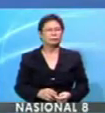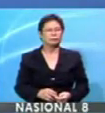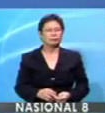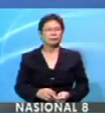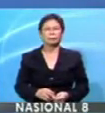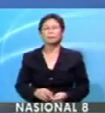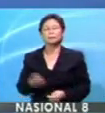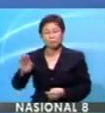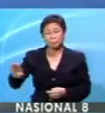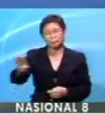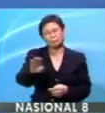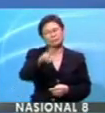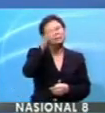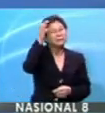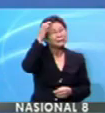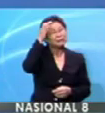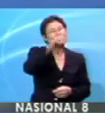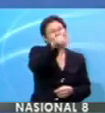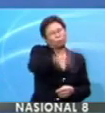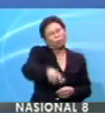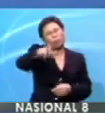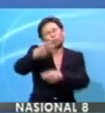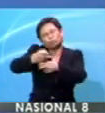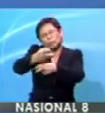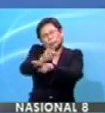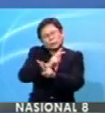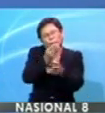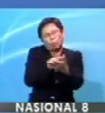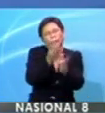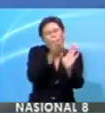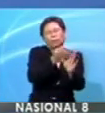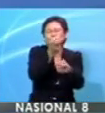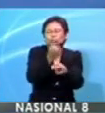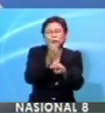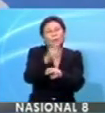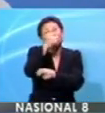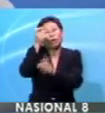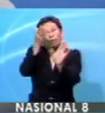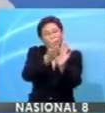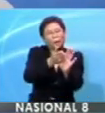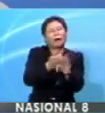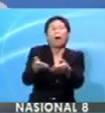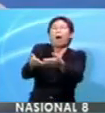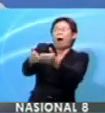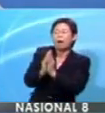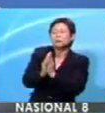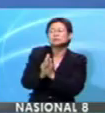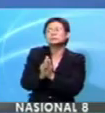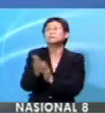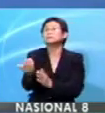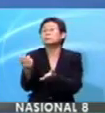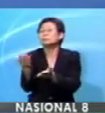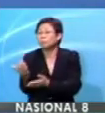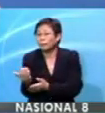mereka ni susah mahu dapat pinjaman daripada bank sebab bank akan insist